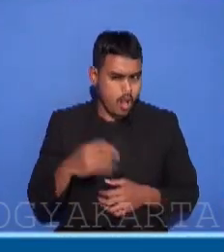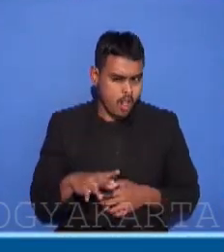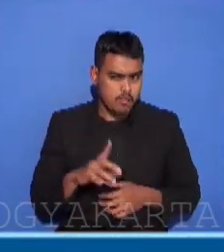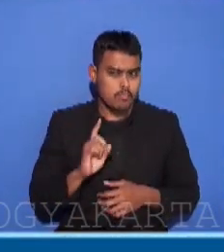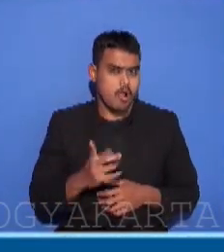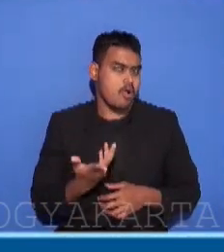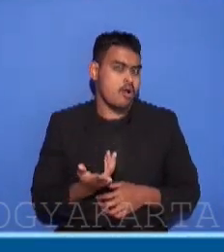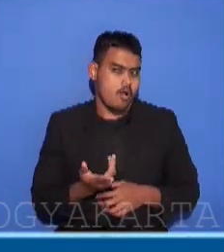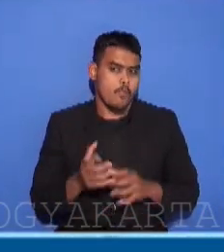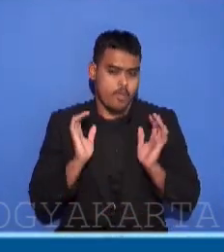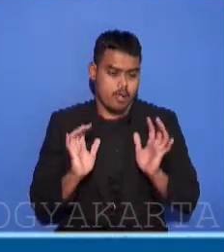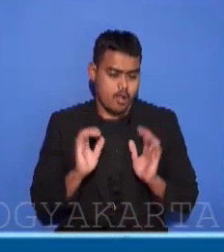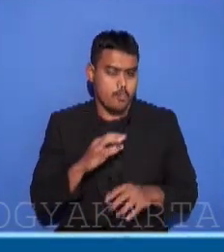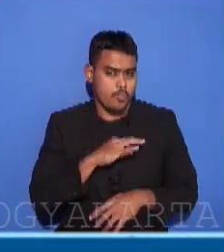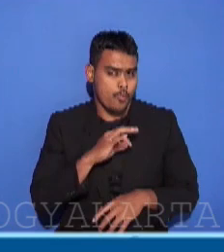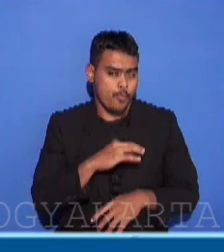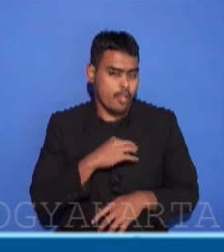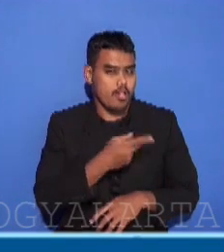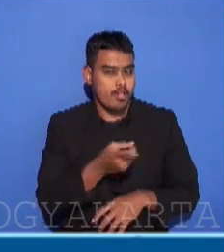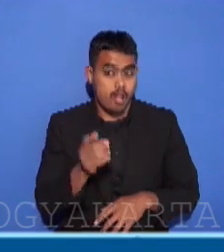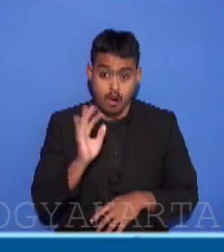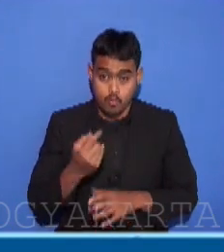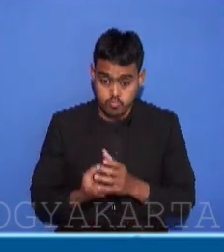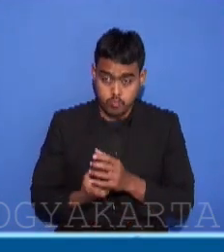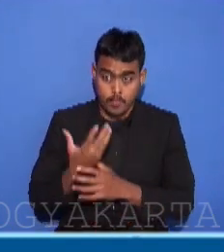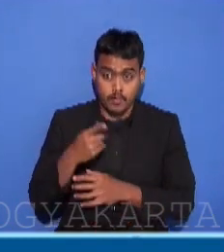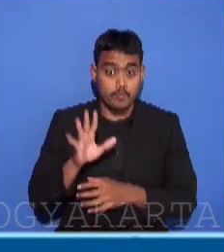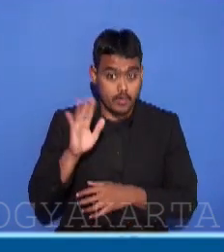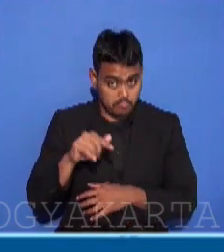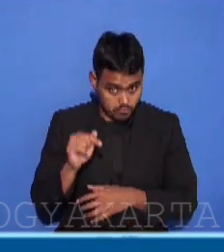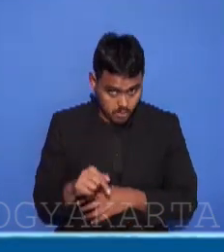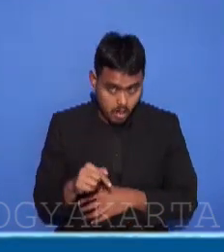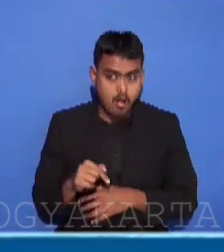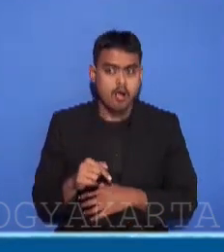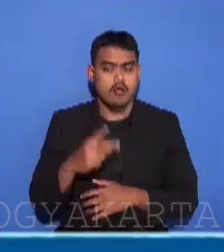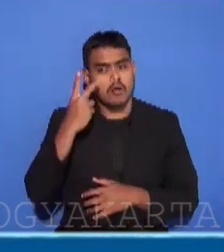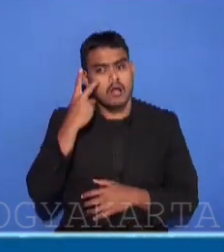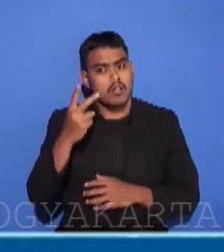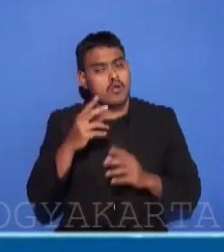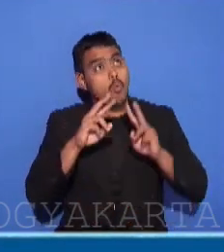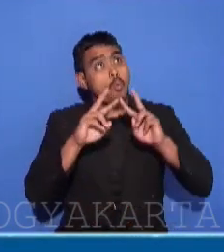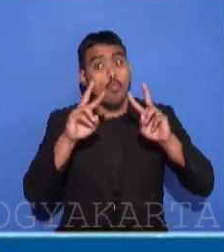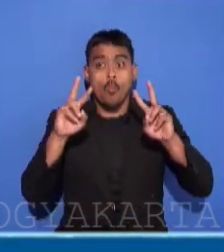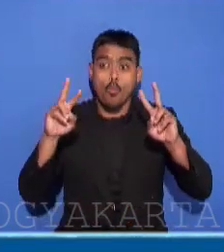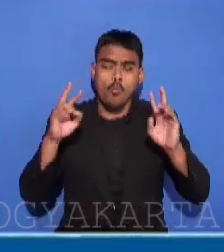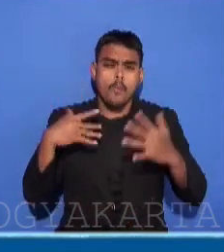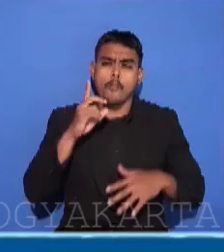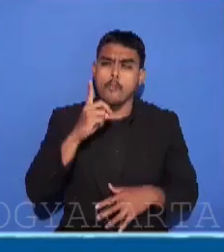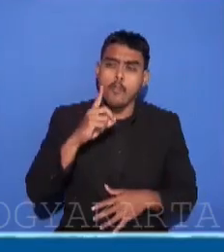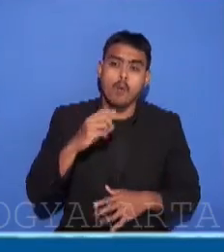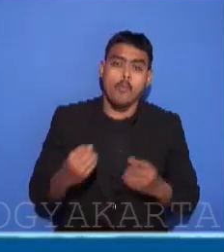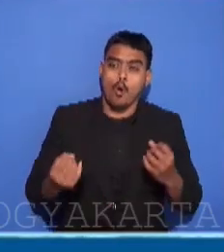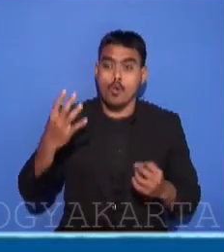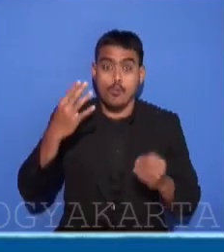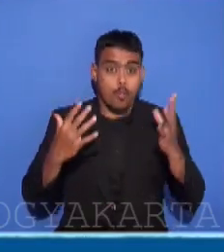mupang atipun ingkang katah naliko nyekar kado sak meniko Randu Alas uprit ketinggal indah sangat jalaran with rasaksa